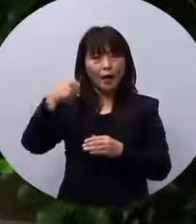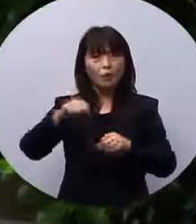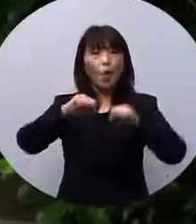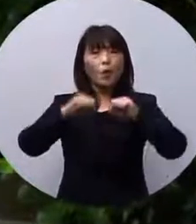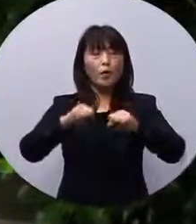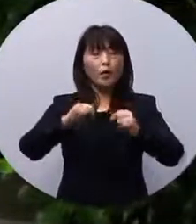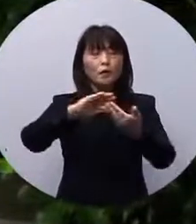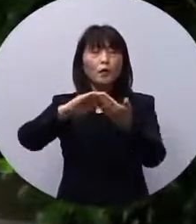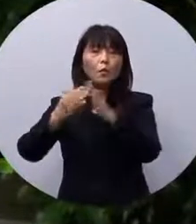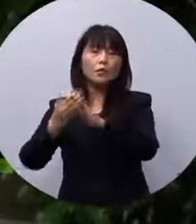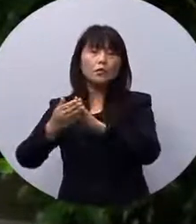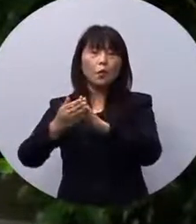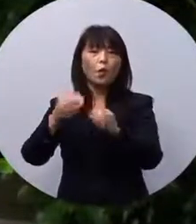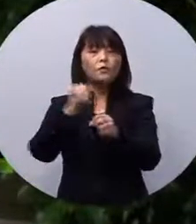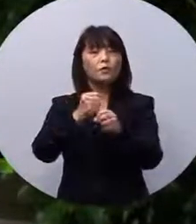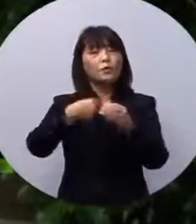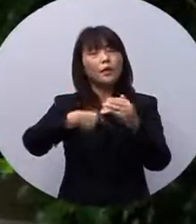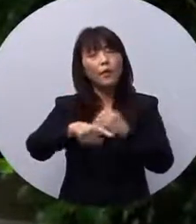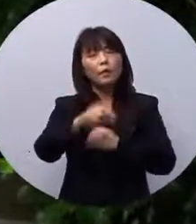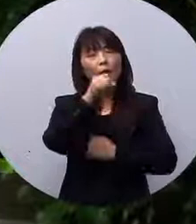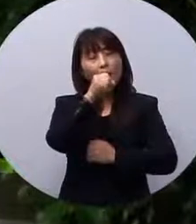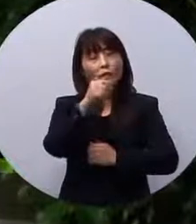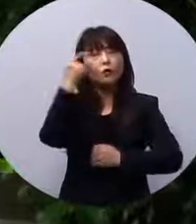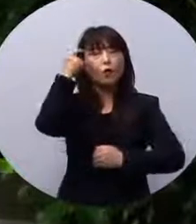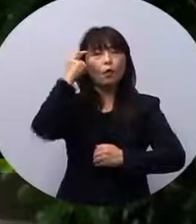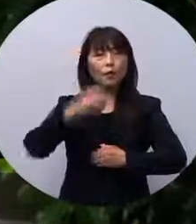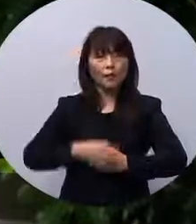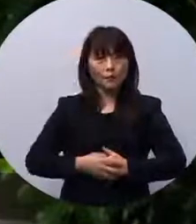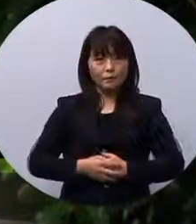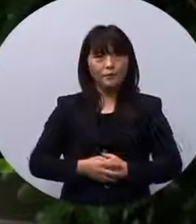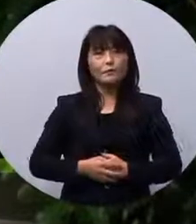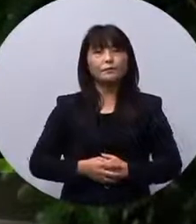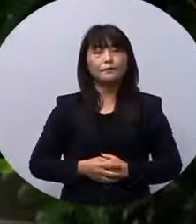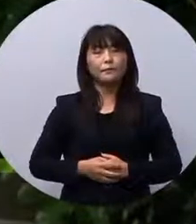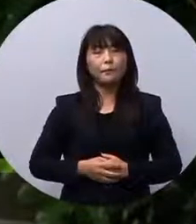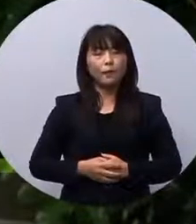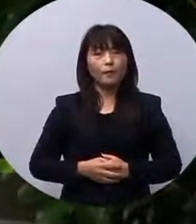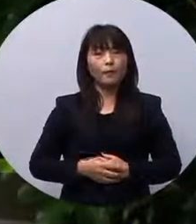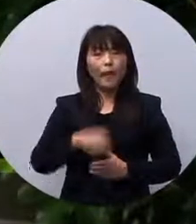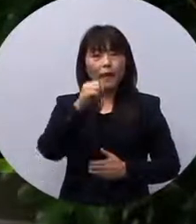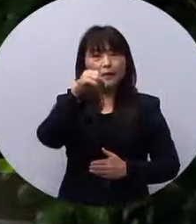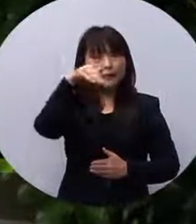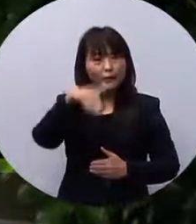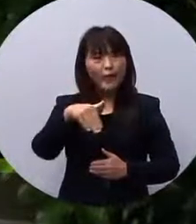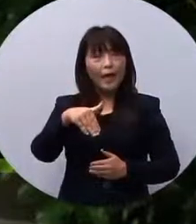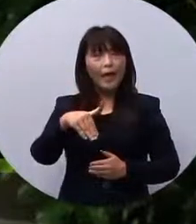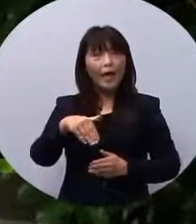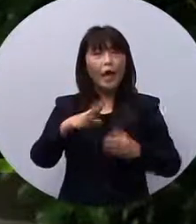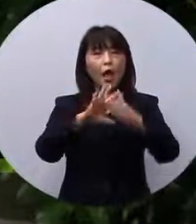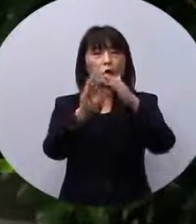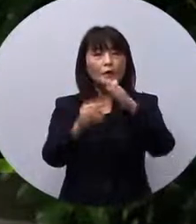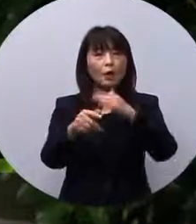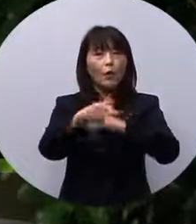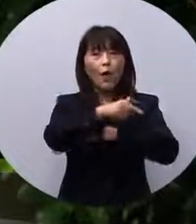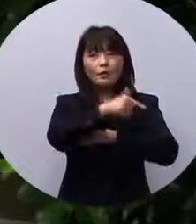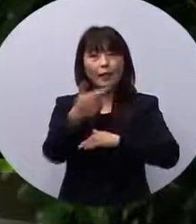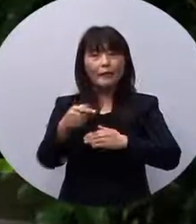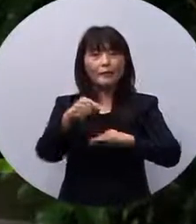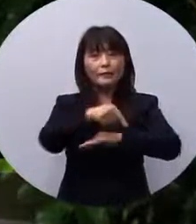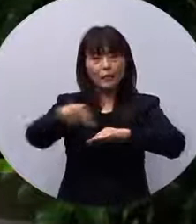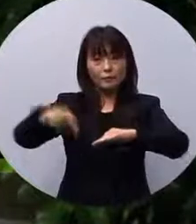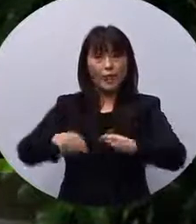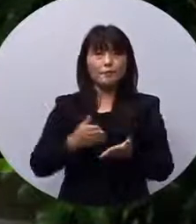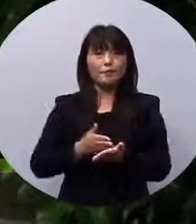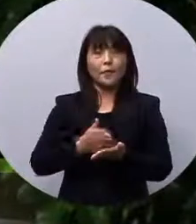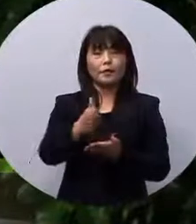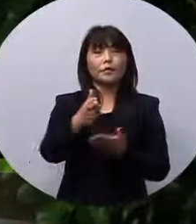作っていければとこのように思っているところで、ございます。いいね藤沢大作戦、スタートをいたしました。